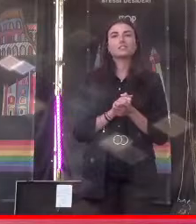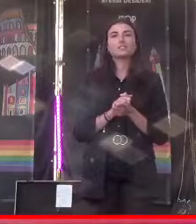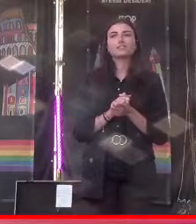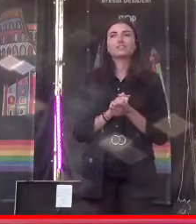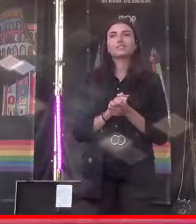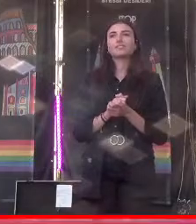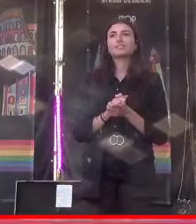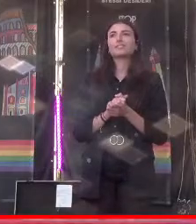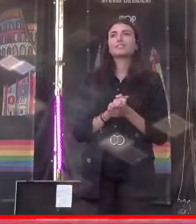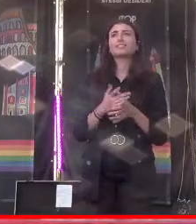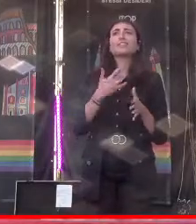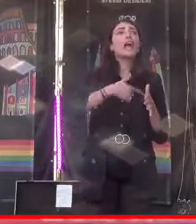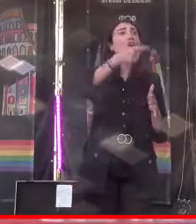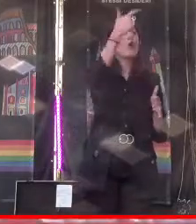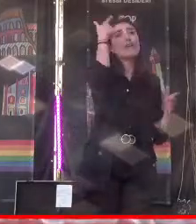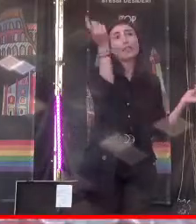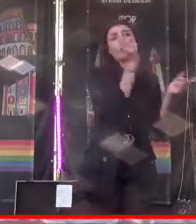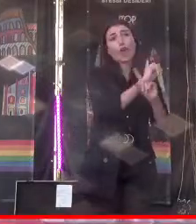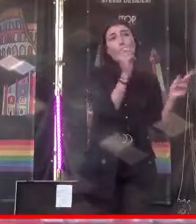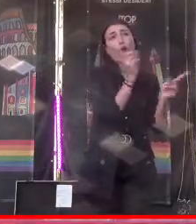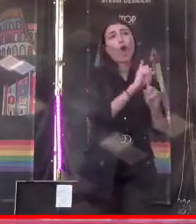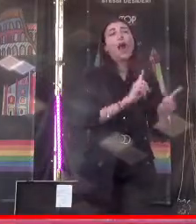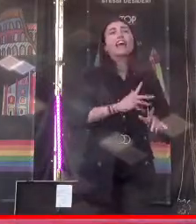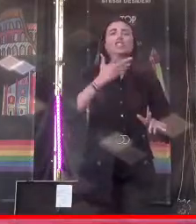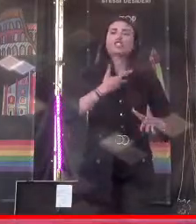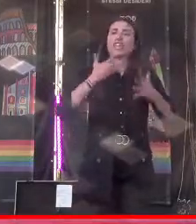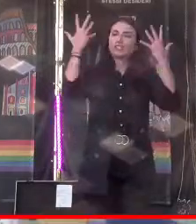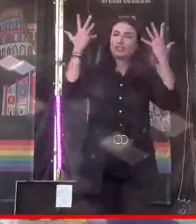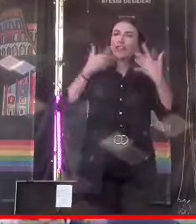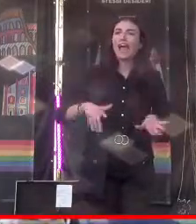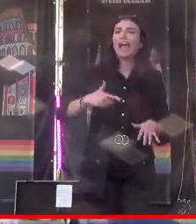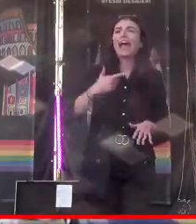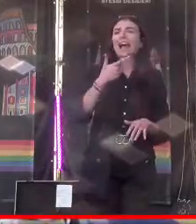Io al governo? No, no, ma qui ci sta chi sta al governo.